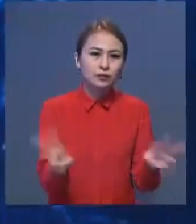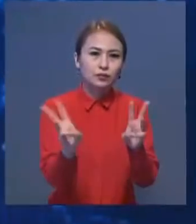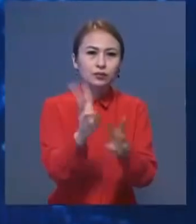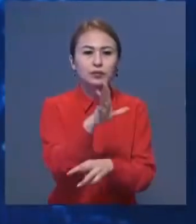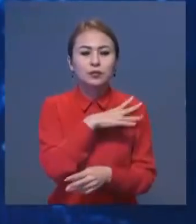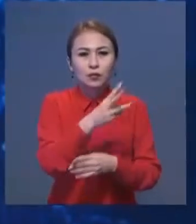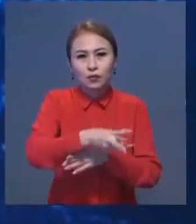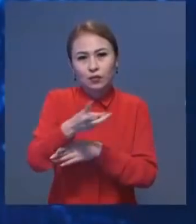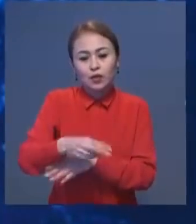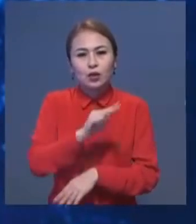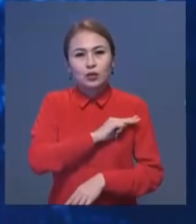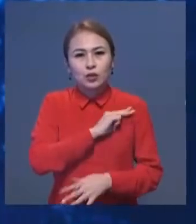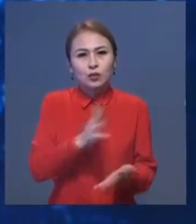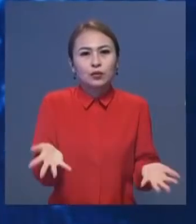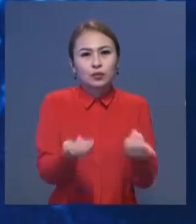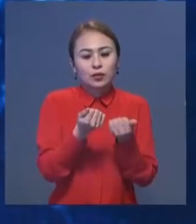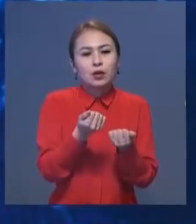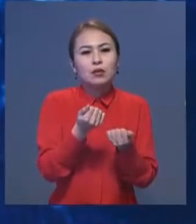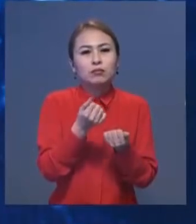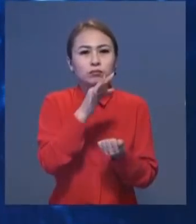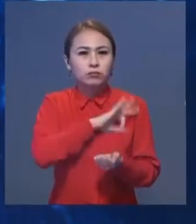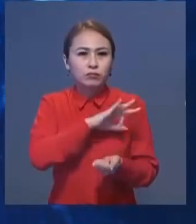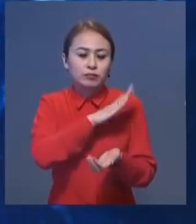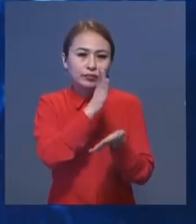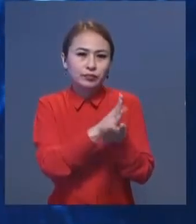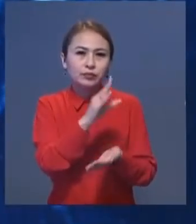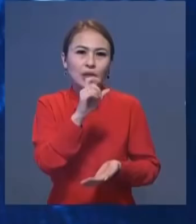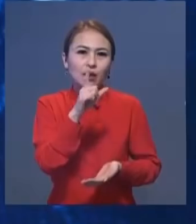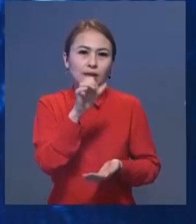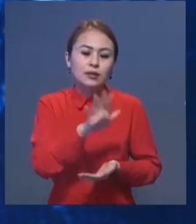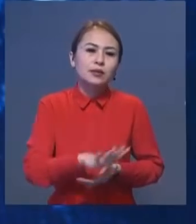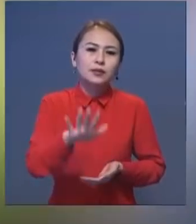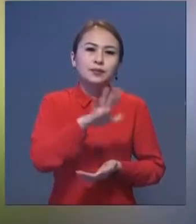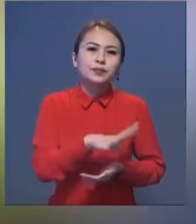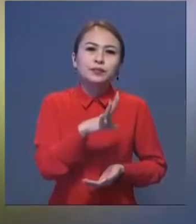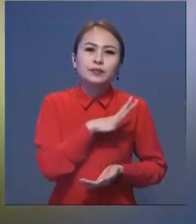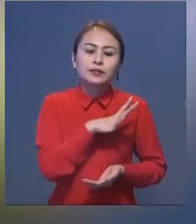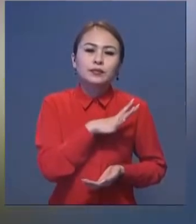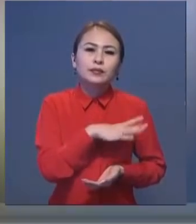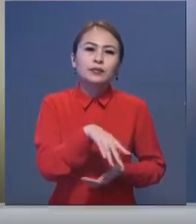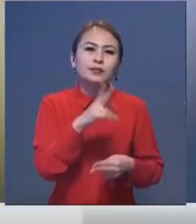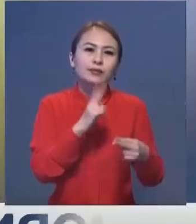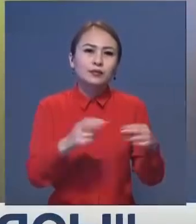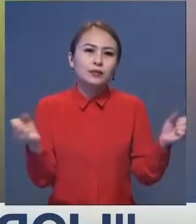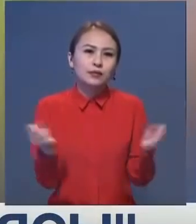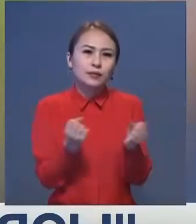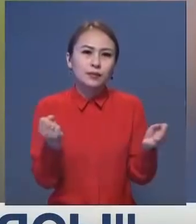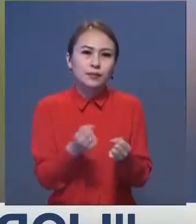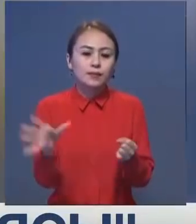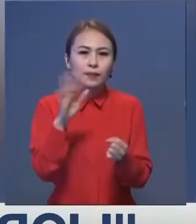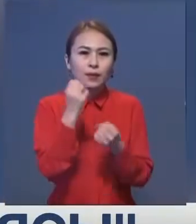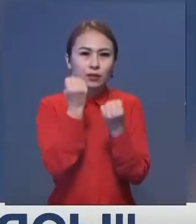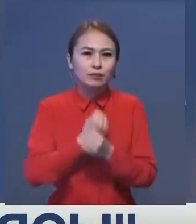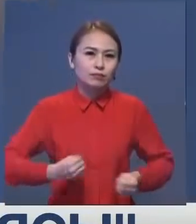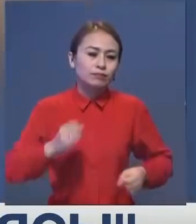Америкалық өрт сөндірушілер түйінді құтқару операциясын жүргізді. Оқиға Техас штатында болған. Кемірігіш қыста тым семіріп